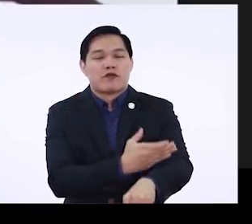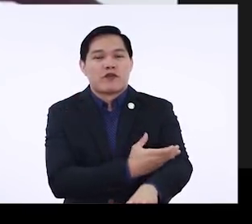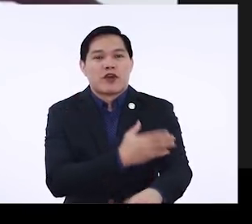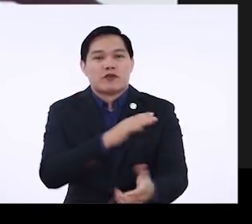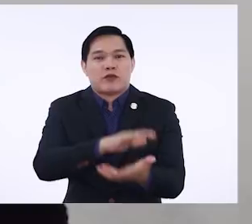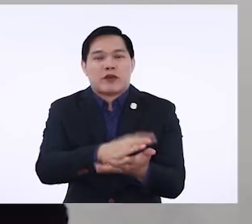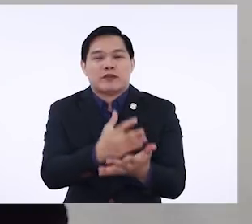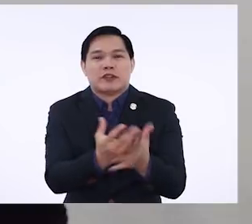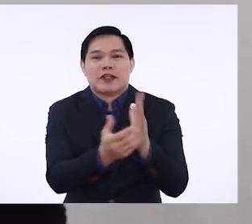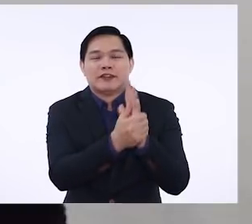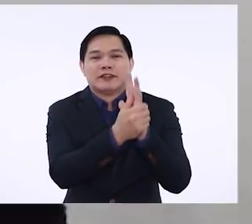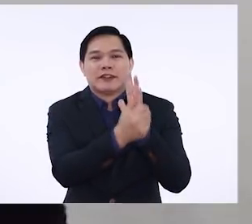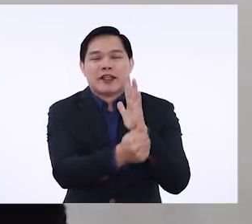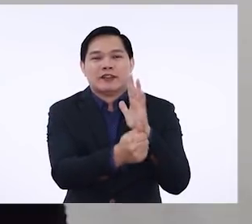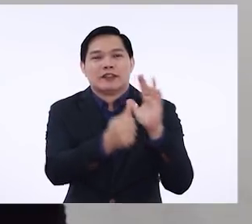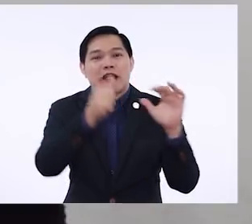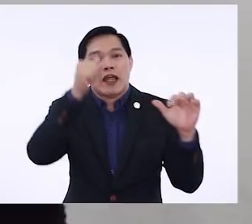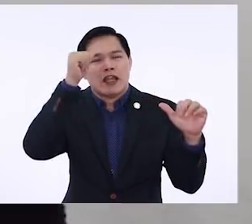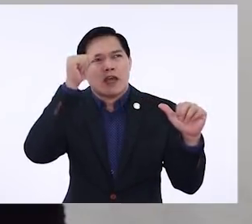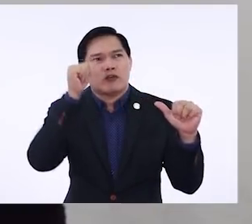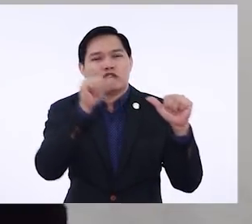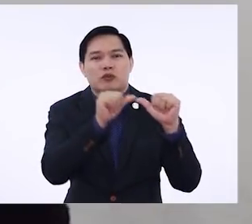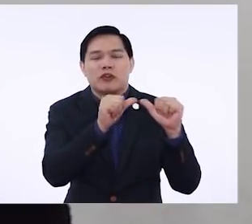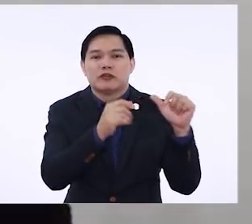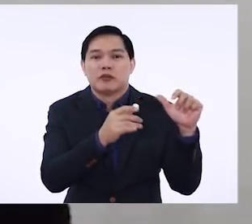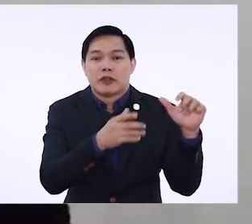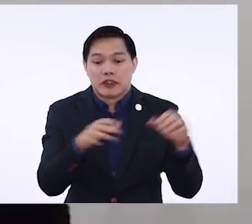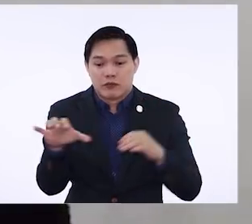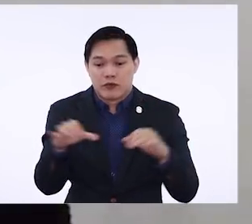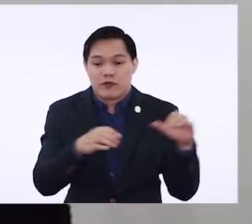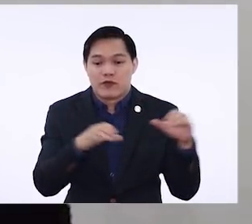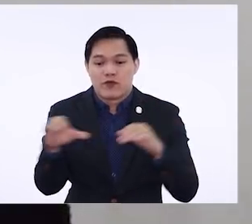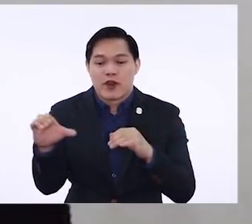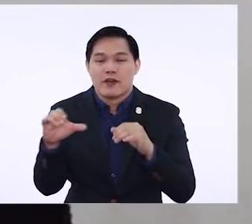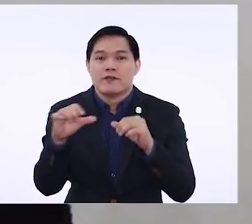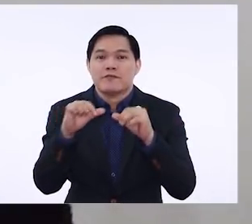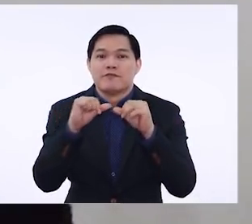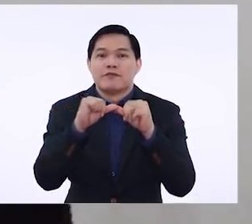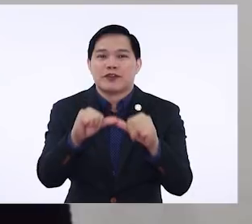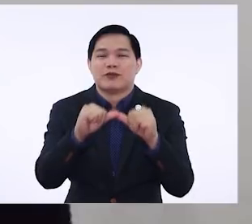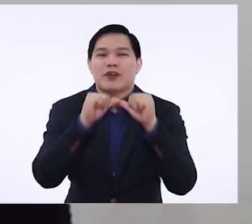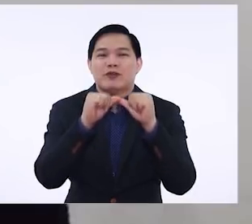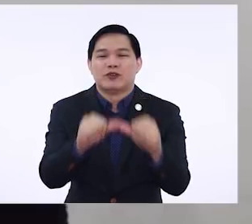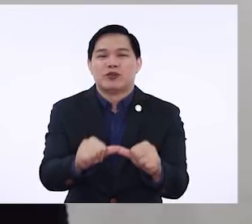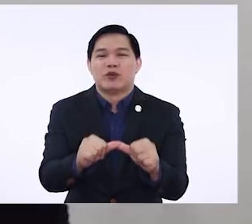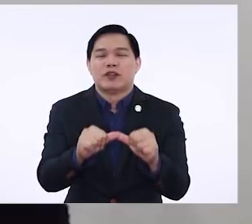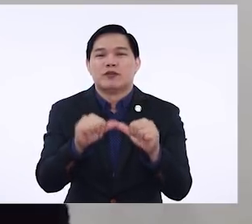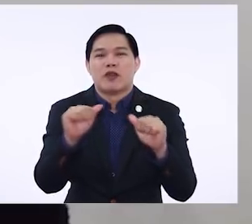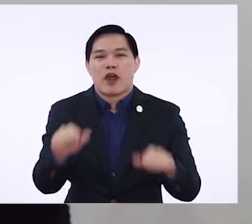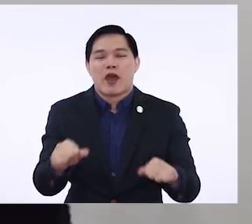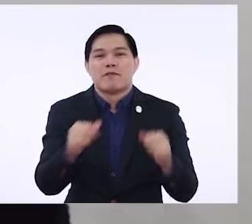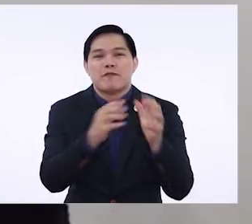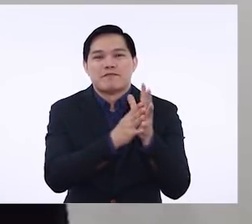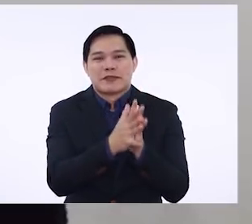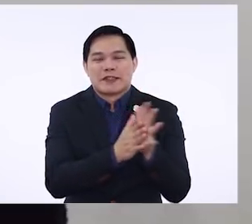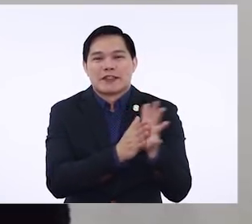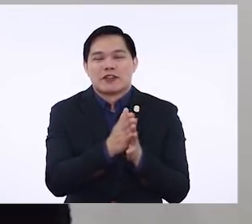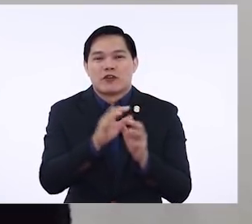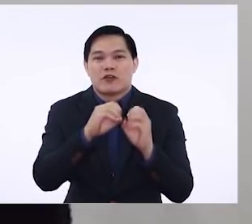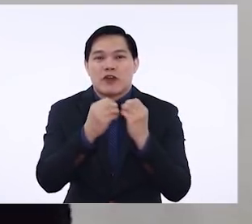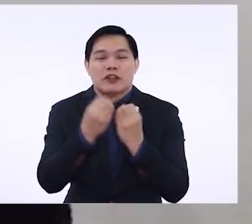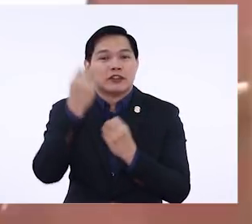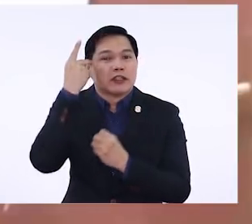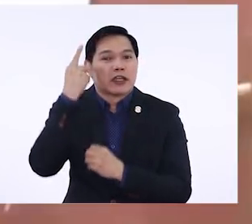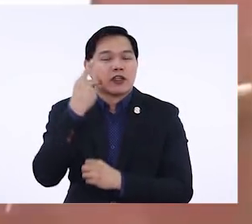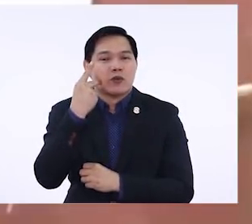culinary skills. Layunin po na aktibidad na ito na patuloy po pong mapasigla ang mga nasa kapisan ng